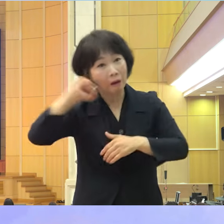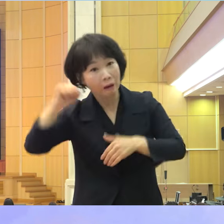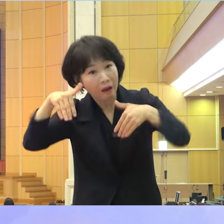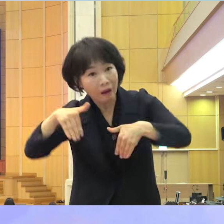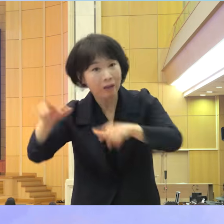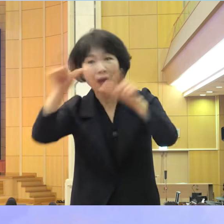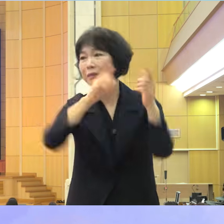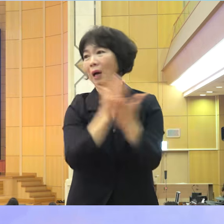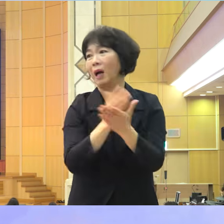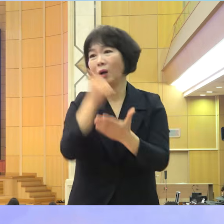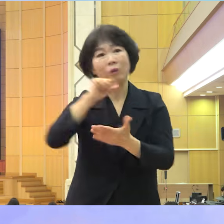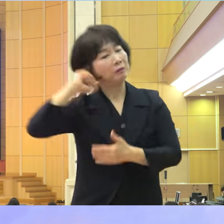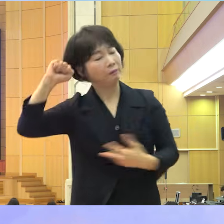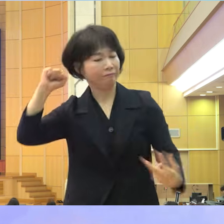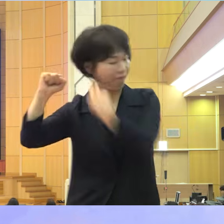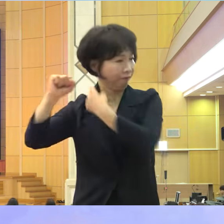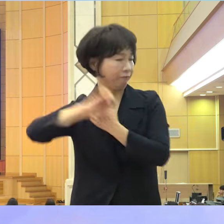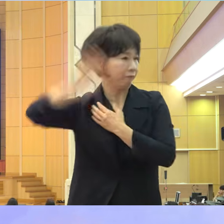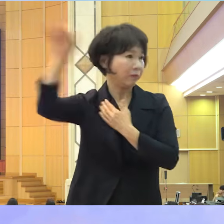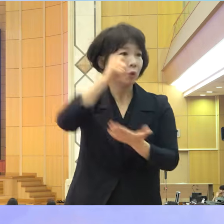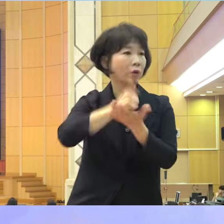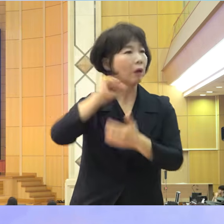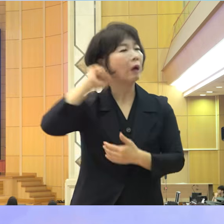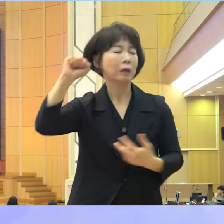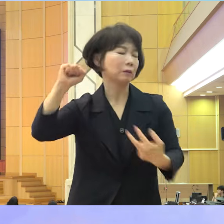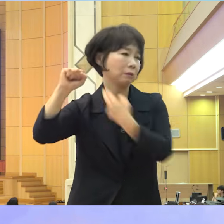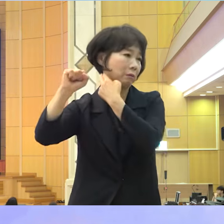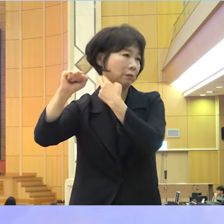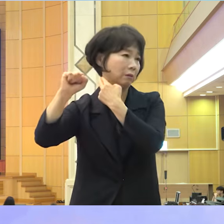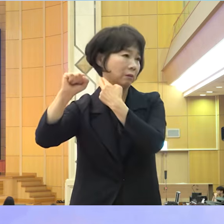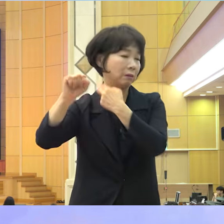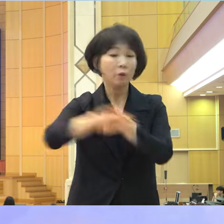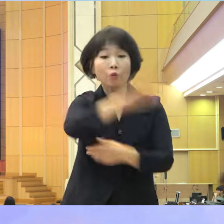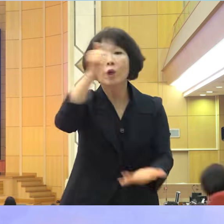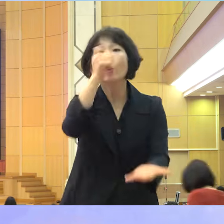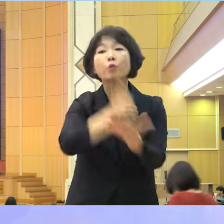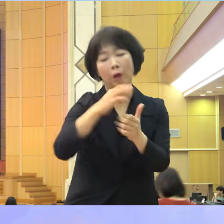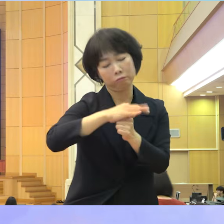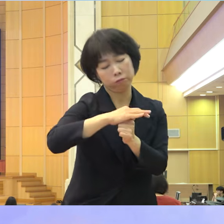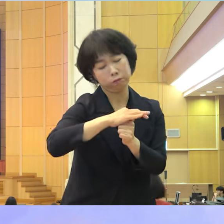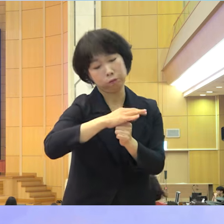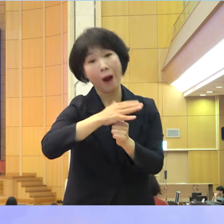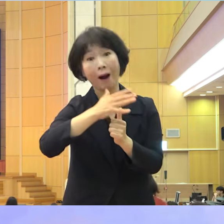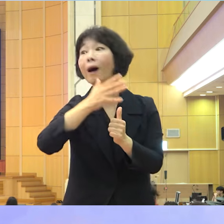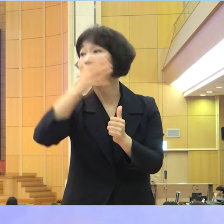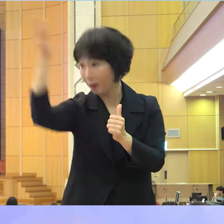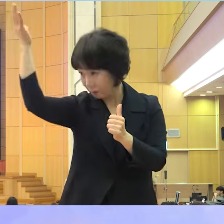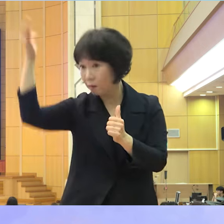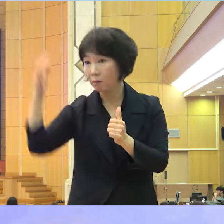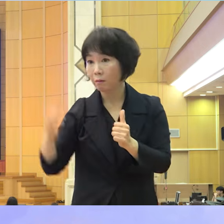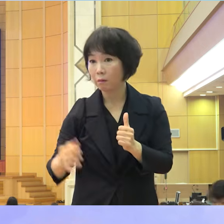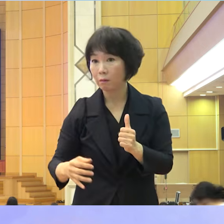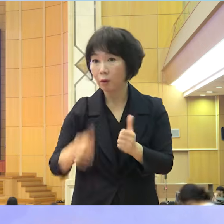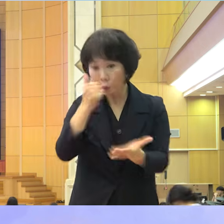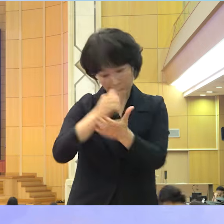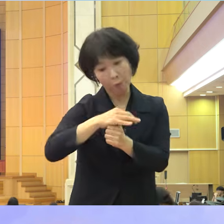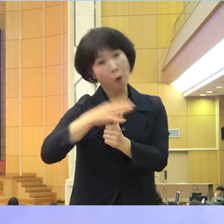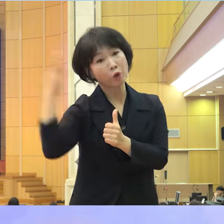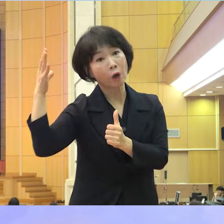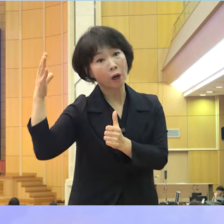끌려다니지 말라는 거예요. 이는 죽은 자가 죄에서 벗어나 우리는 죄로 말미암아 죽었던 영이 이제 죄에서